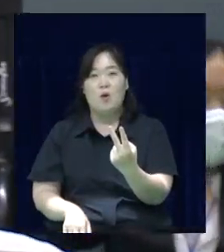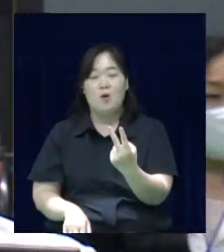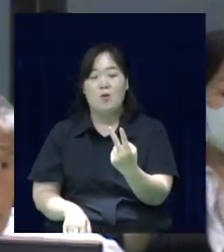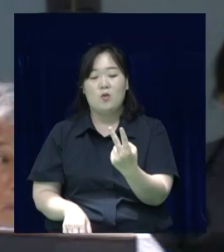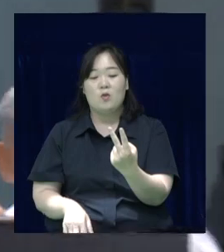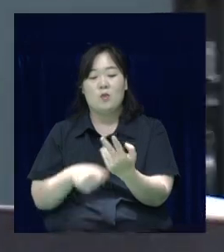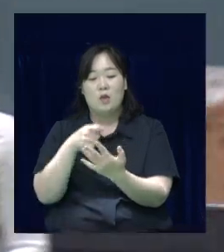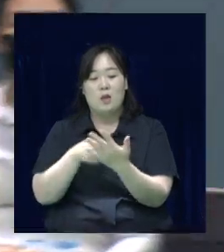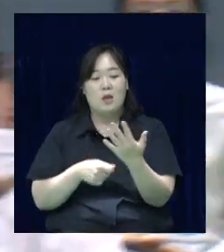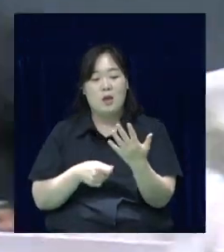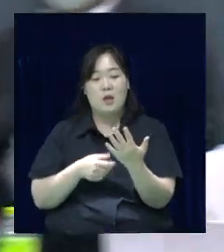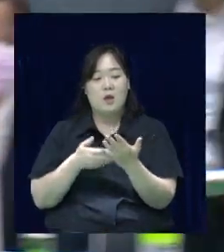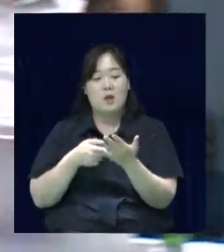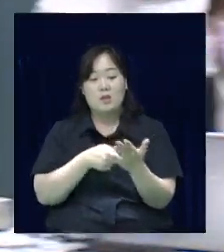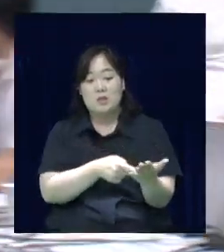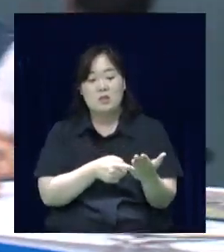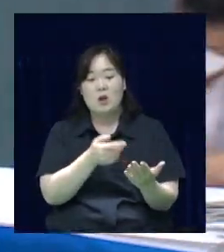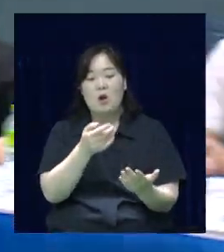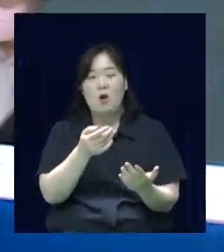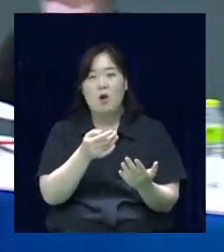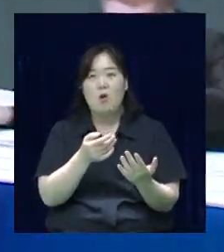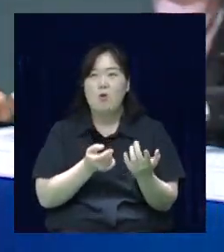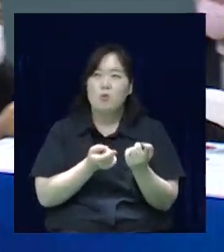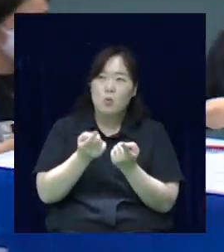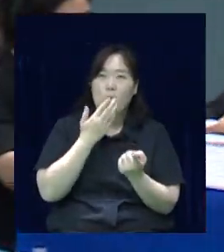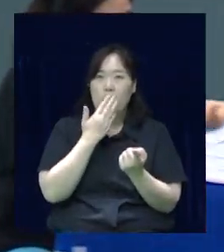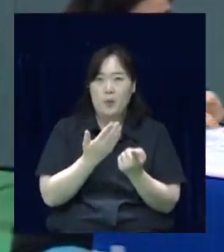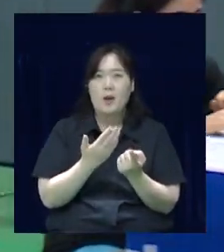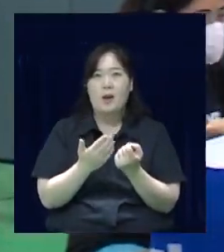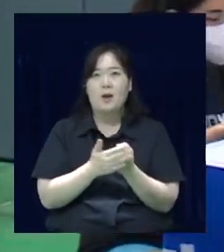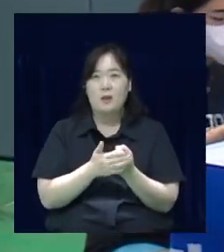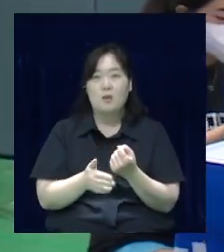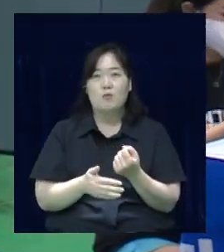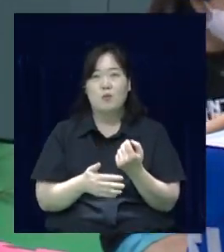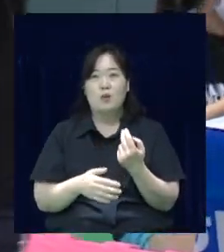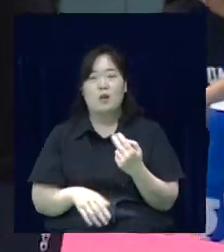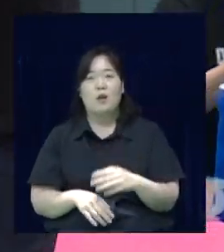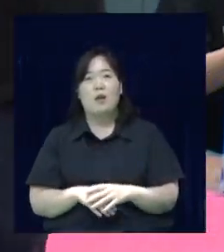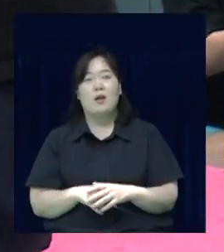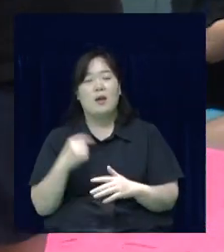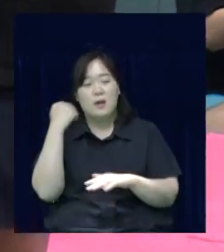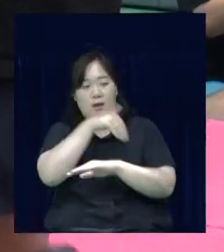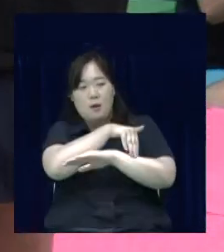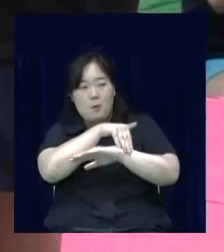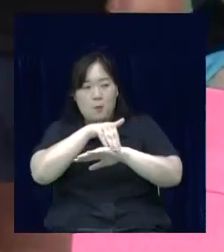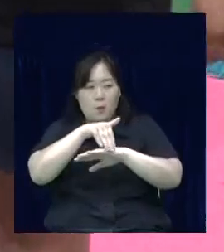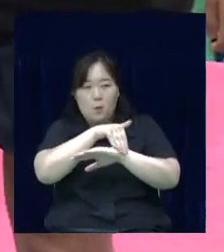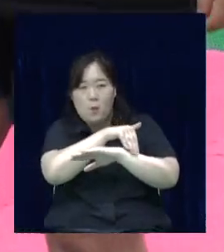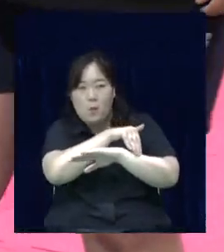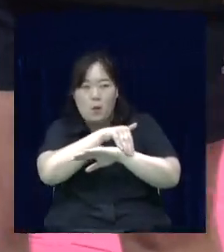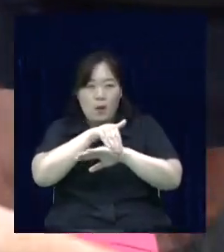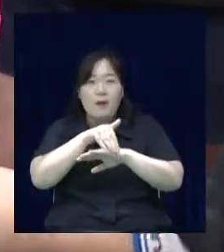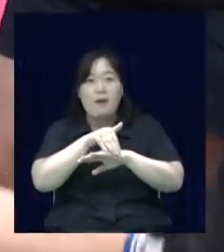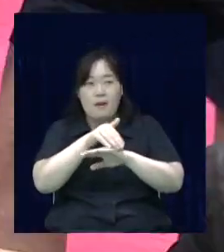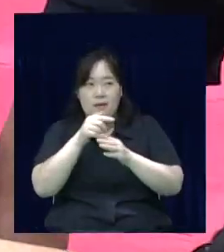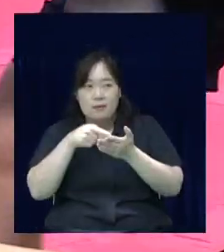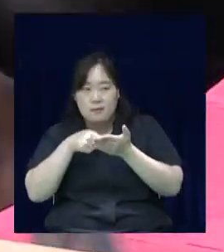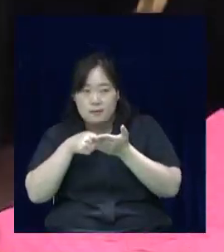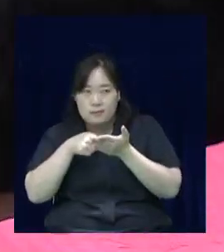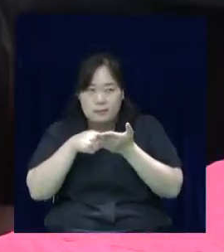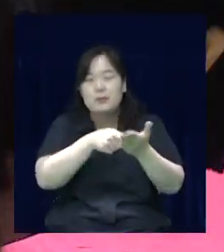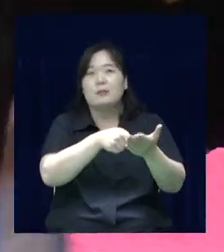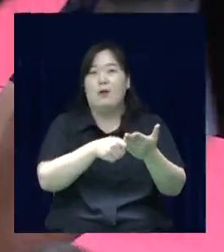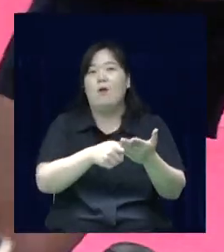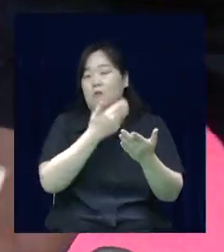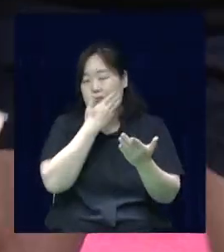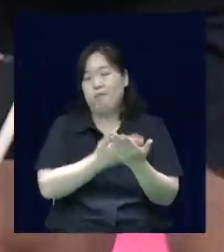그래서 어떤 순위 경합을 할 때는 두 번의 기회를 잘 이렇게 전략을 짜서 기록 신청을 하는 것이 굉장히 중요합니다.